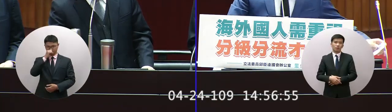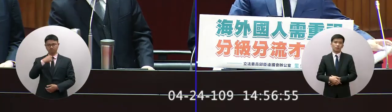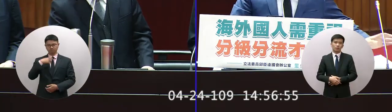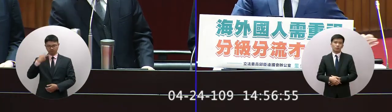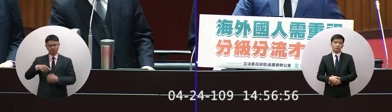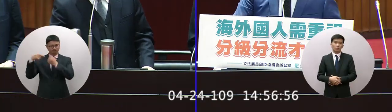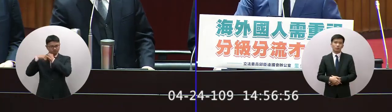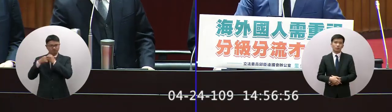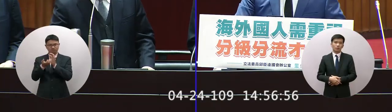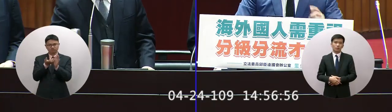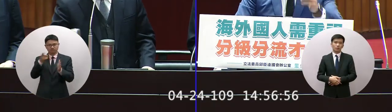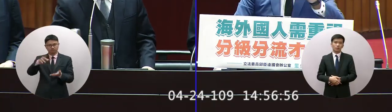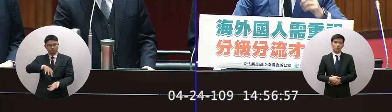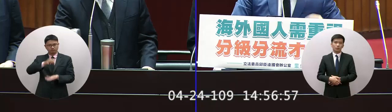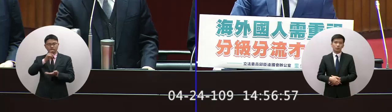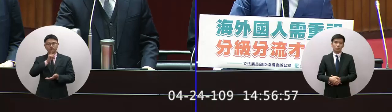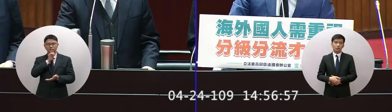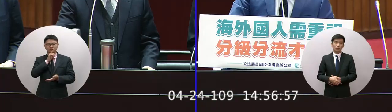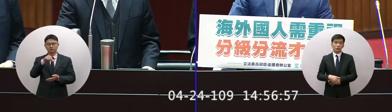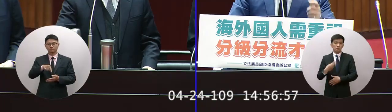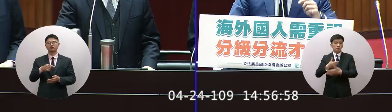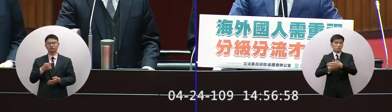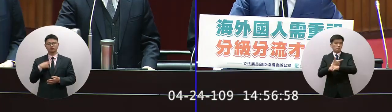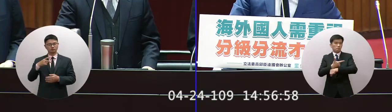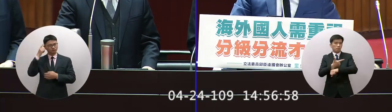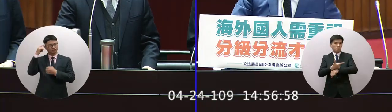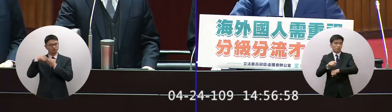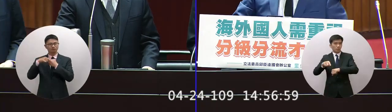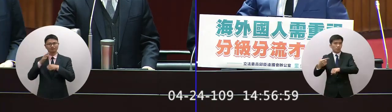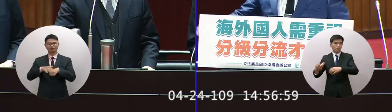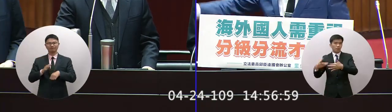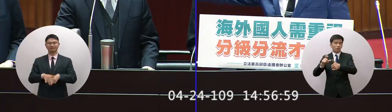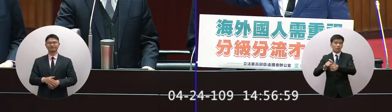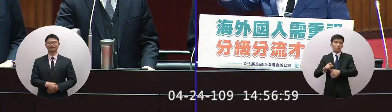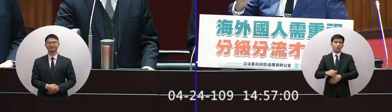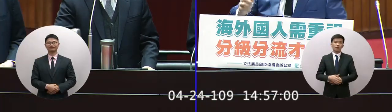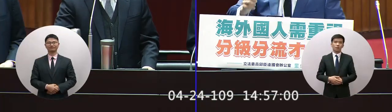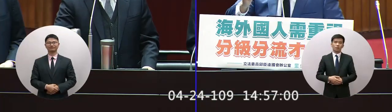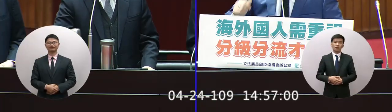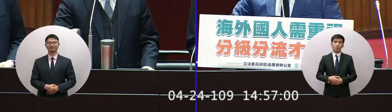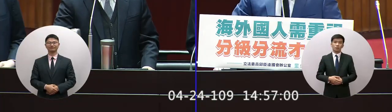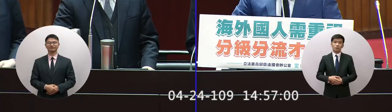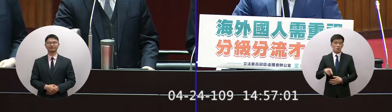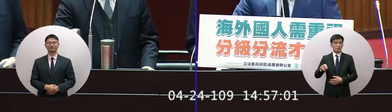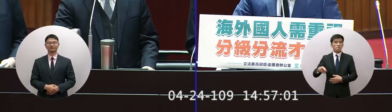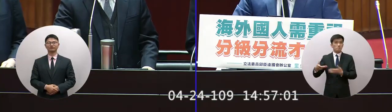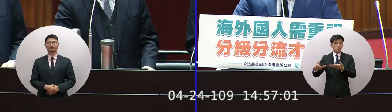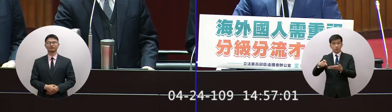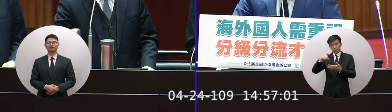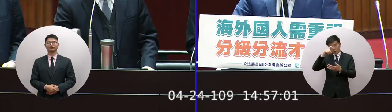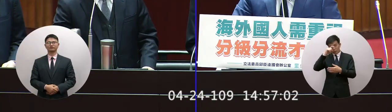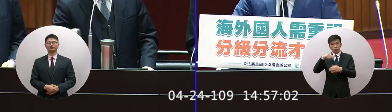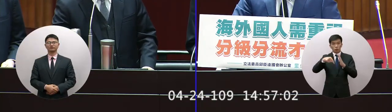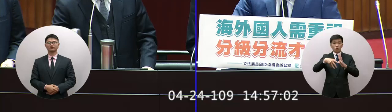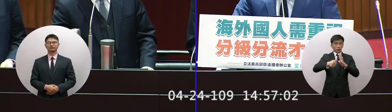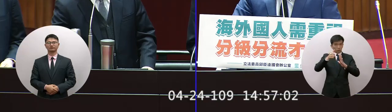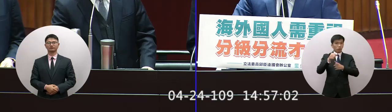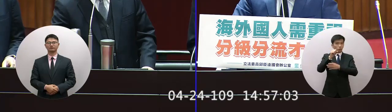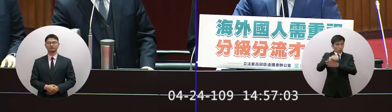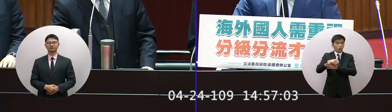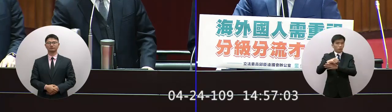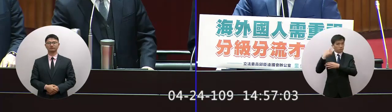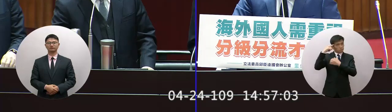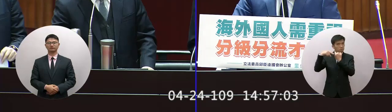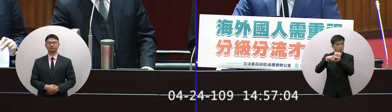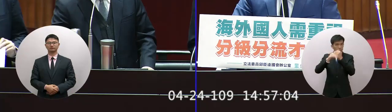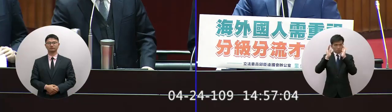研究你头头讲这方法。 啊，剩6分钟尔，咱接下来下一个话题。这部分希望一定给我承诺，可以认真的去思